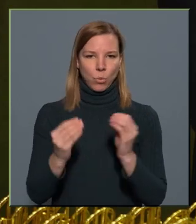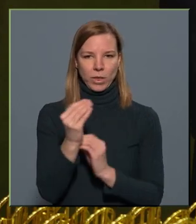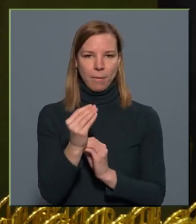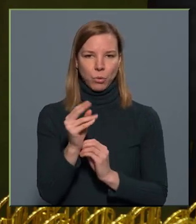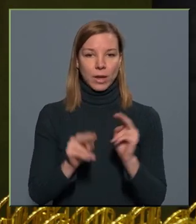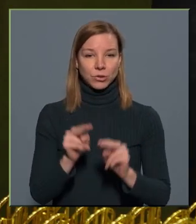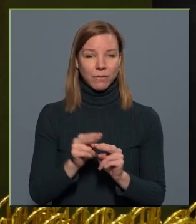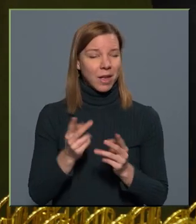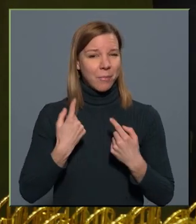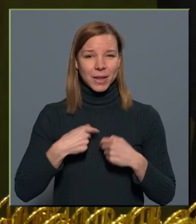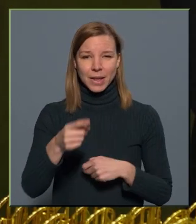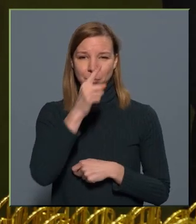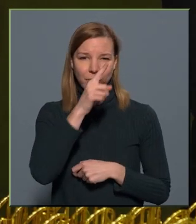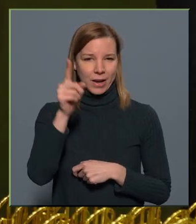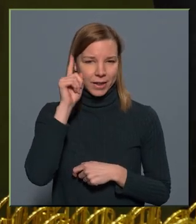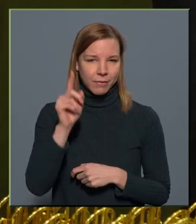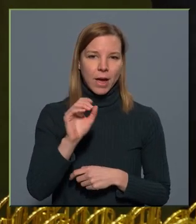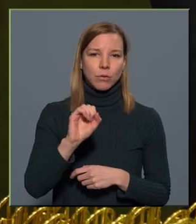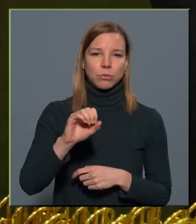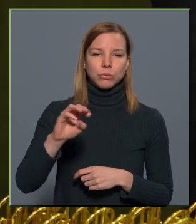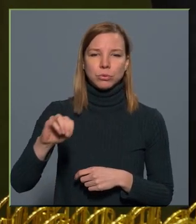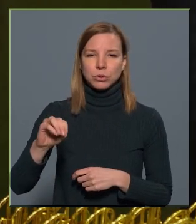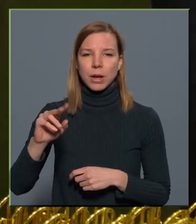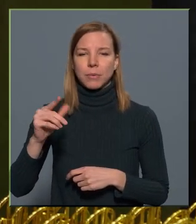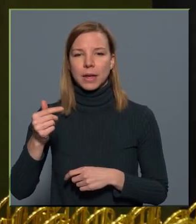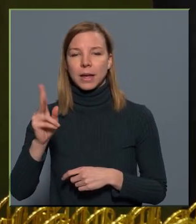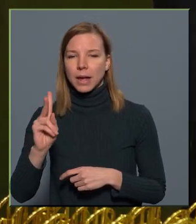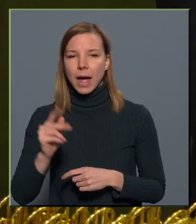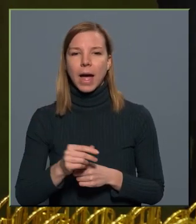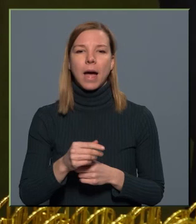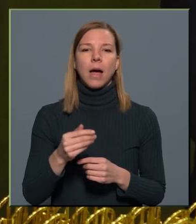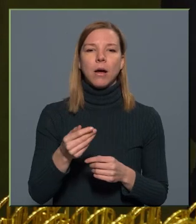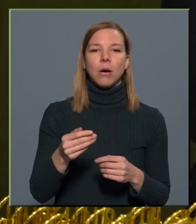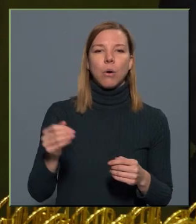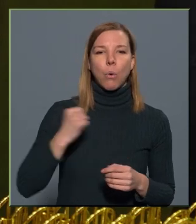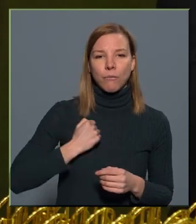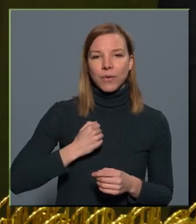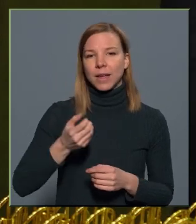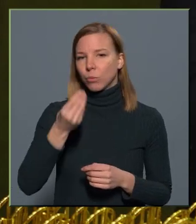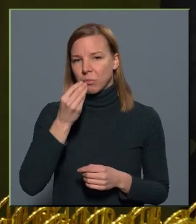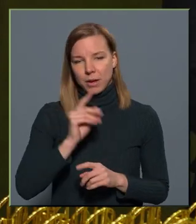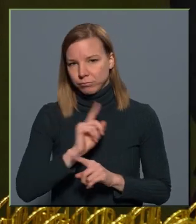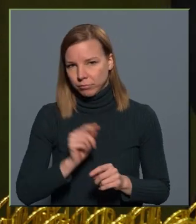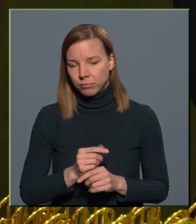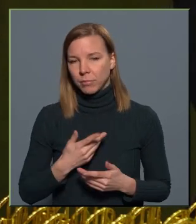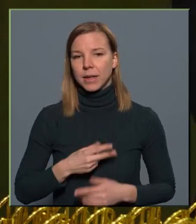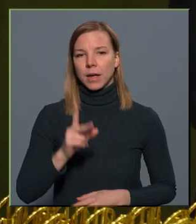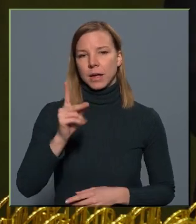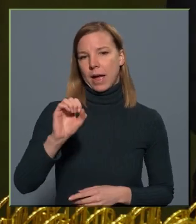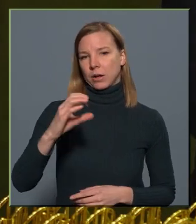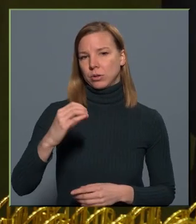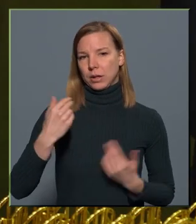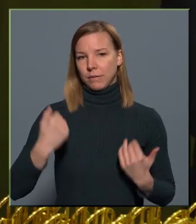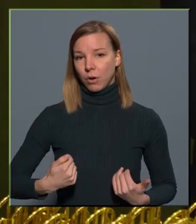nem vagyunk Honvéd meg Újpest, KSC vagyunk, és a KSC-nek az utánpótlás nevelése, mint ahogy látszik is,